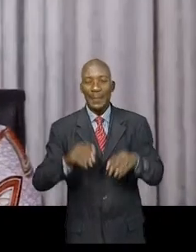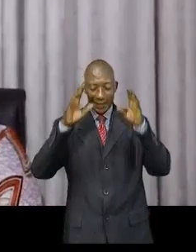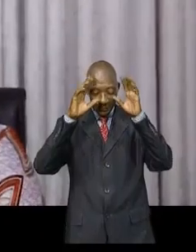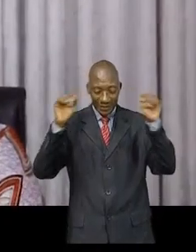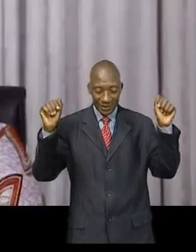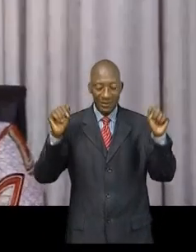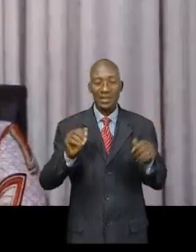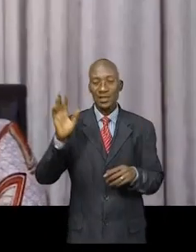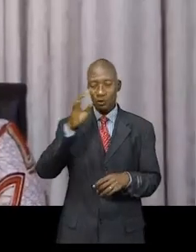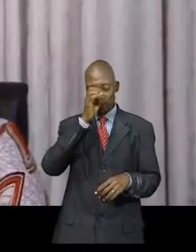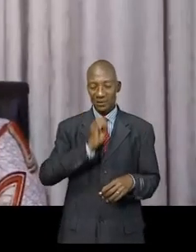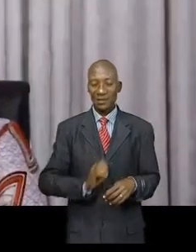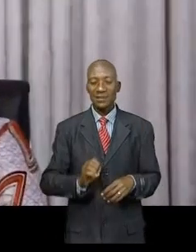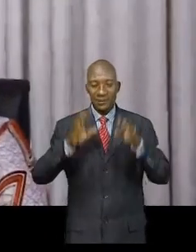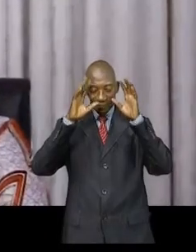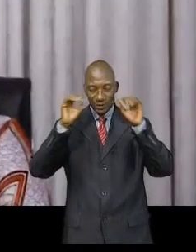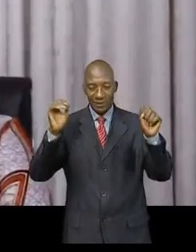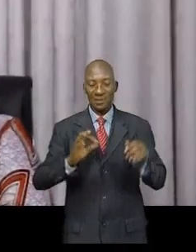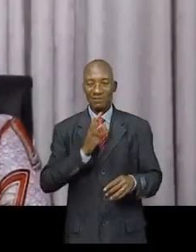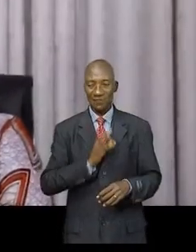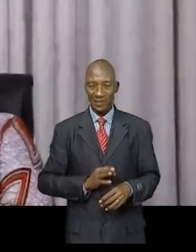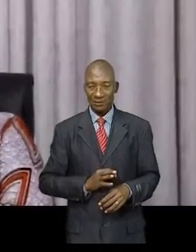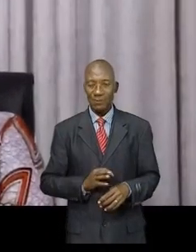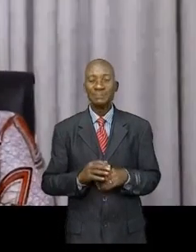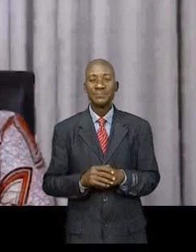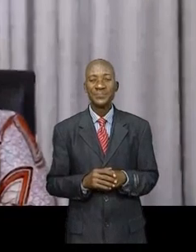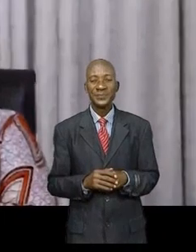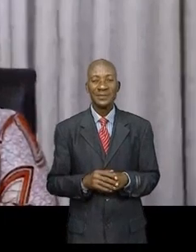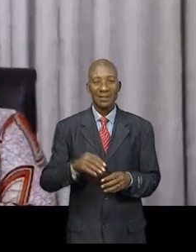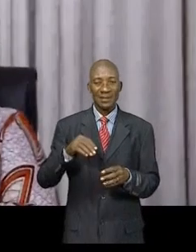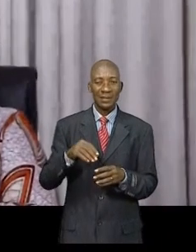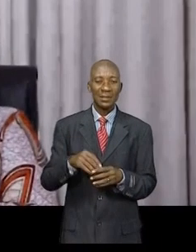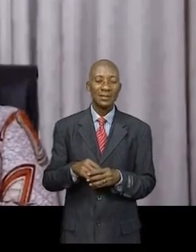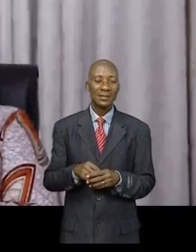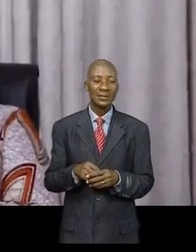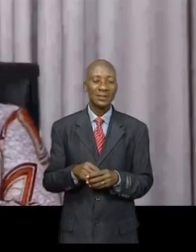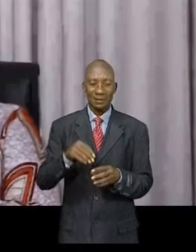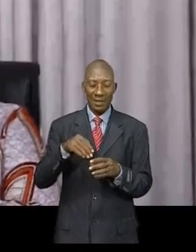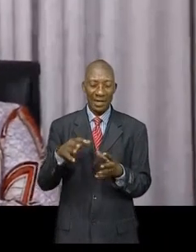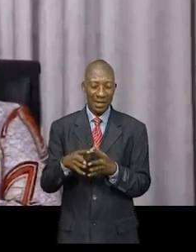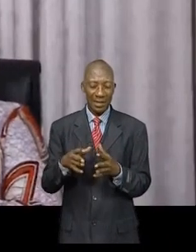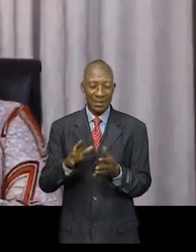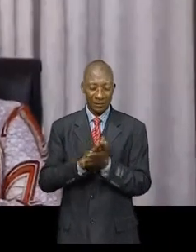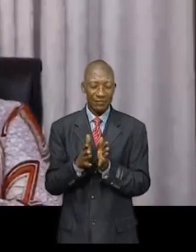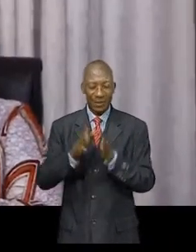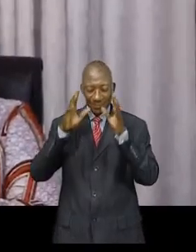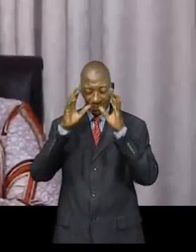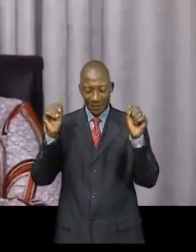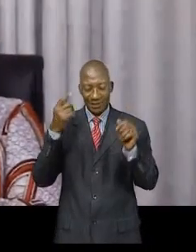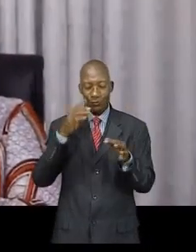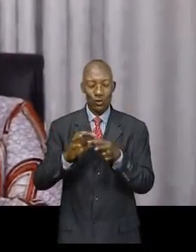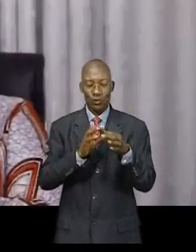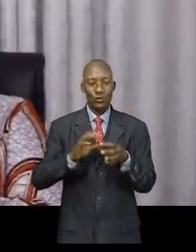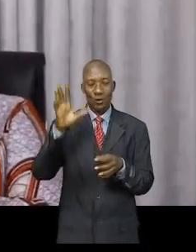Excellence le Président Félix-Antoine Tshisekedi Tshilombo, à travers son mandat à l'Union africaine, nous invite à faire de la